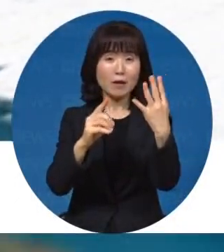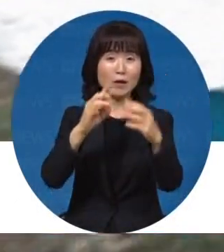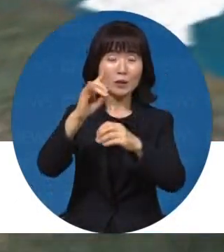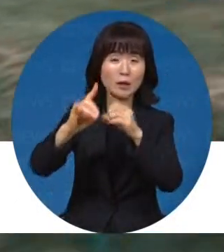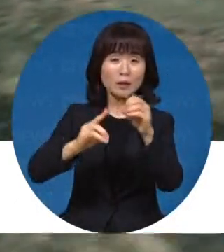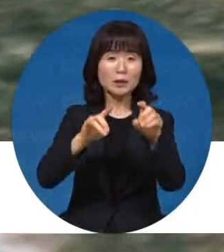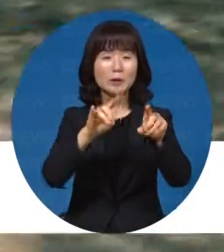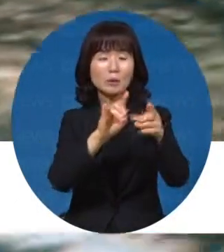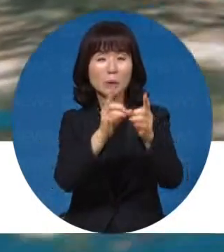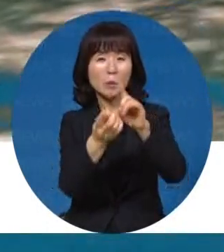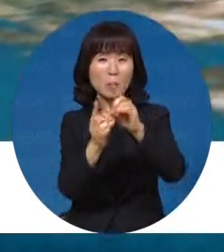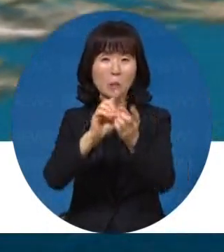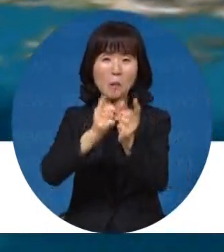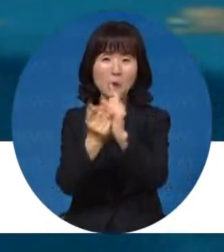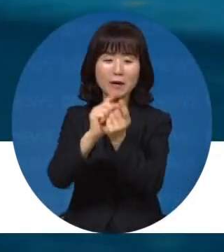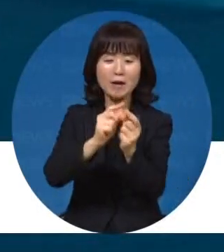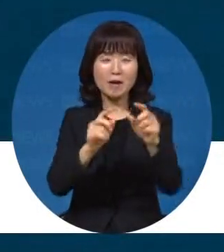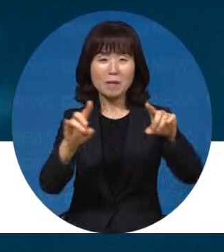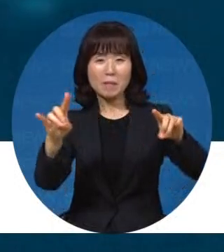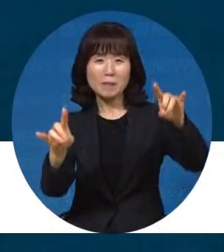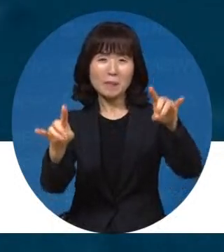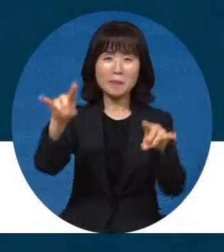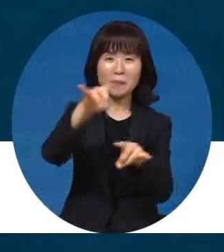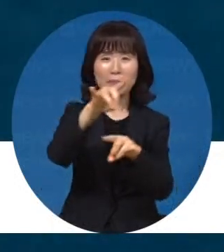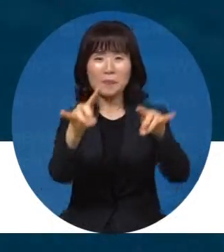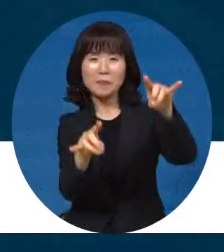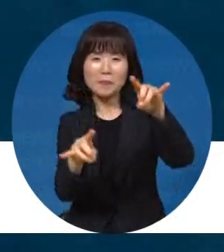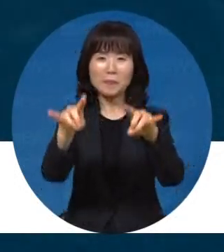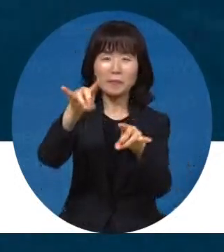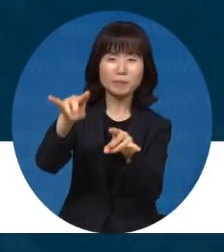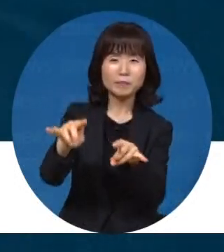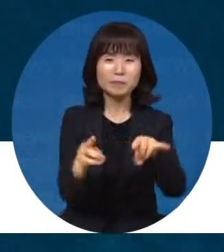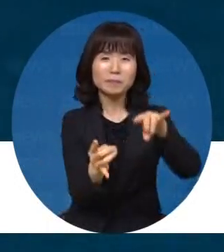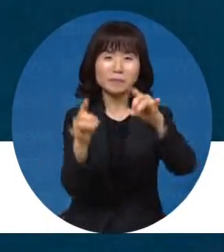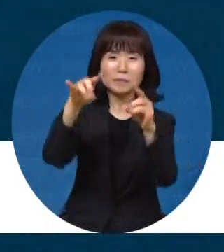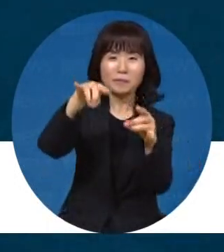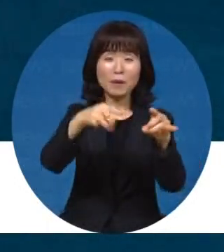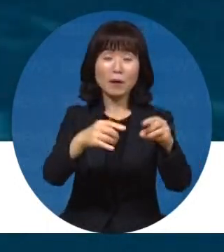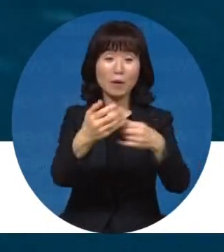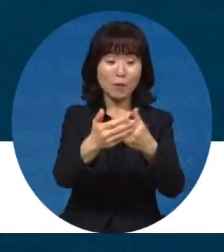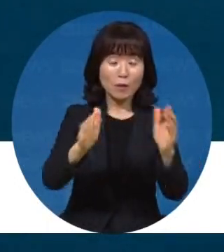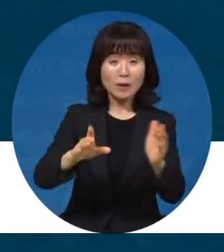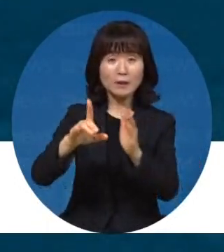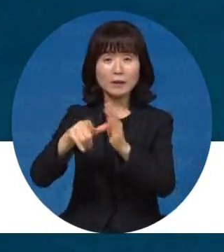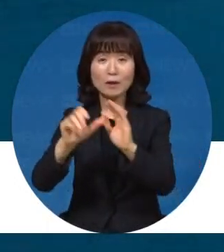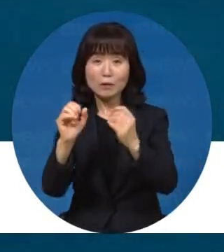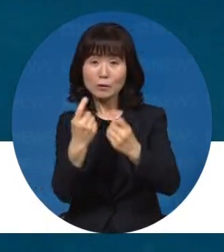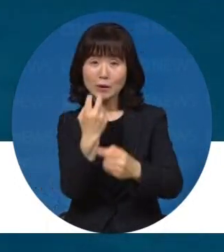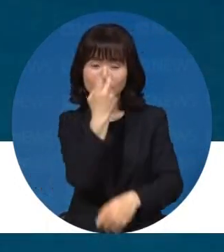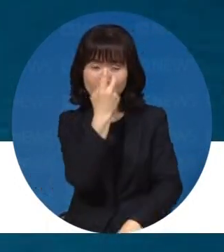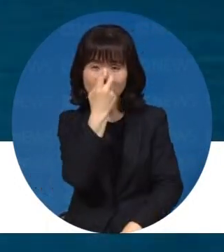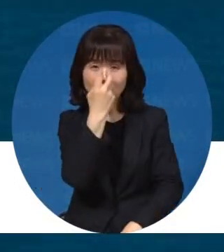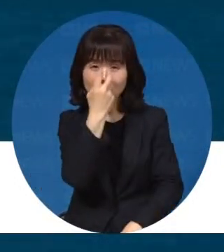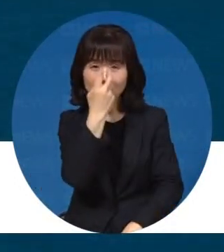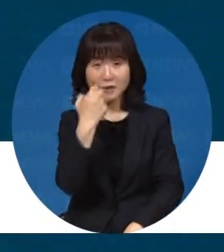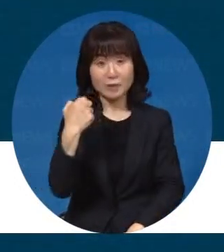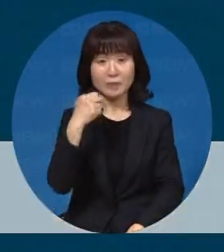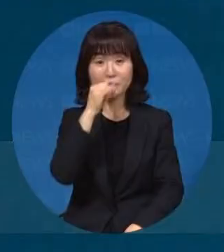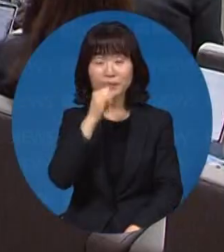바꿔가는 편대 비행 임무를 수행하게 됩니다. 공간적인 변화와 시간적인 변화를 동시에 관측할 수 있는 장점이